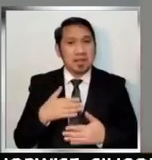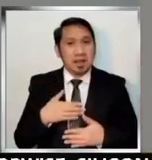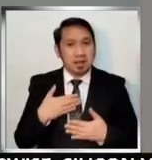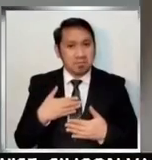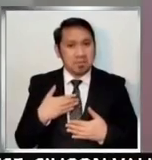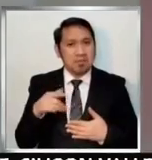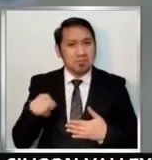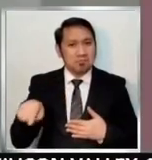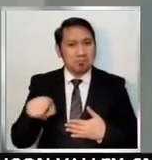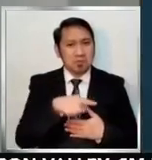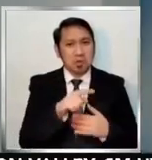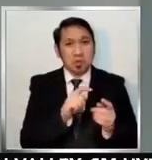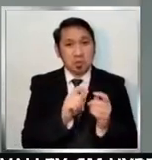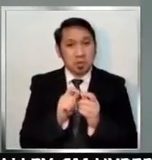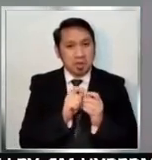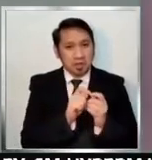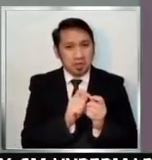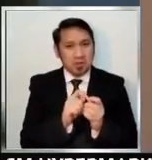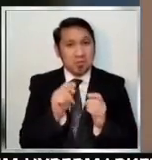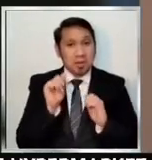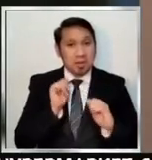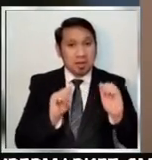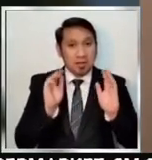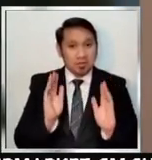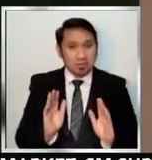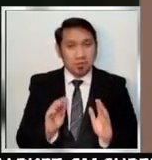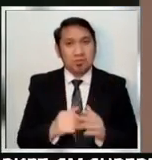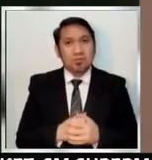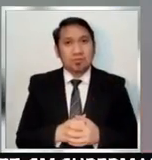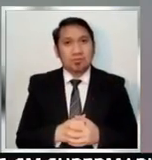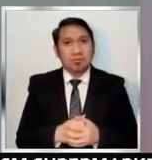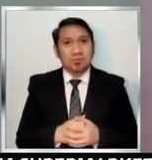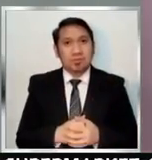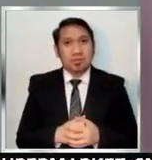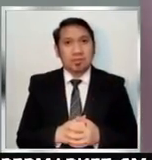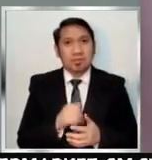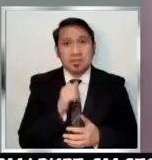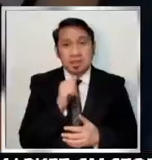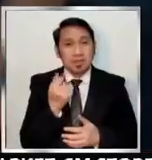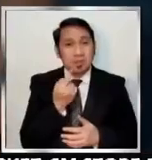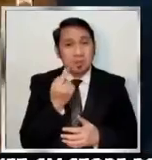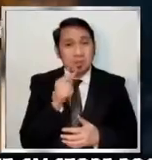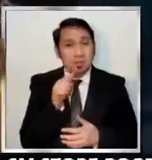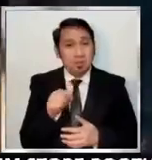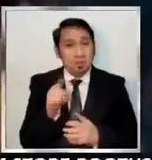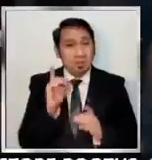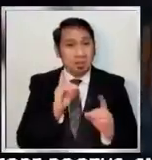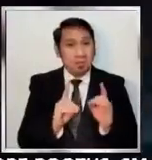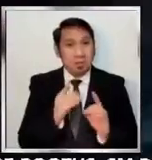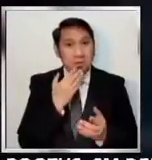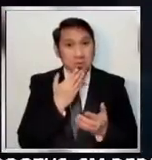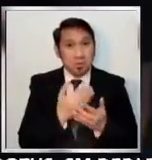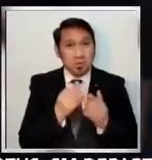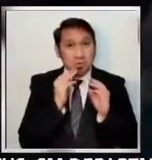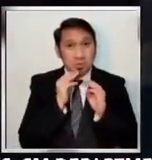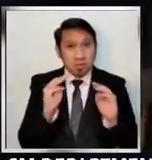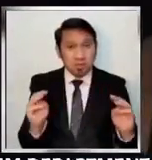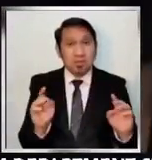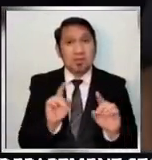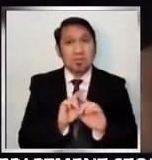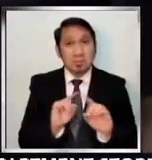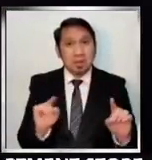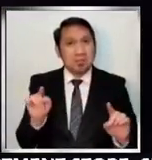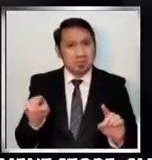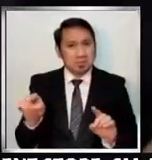production. Lakas maka good vibes ang show na hindi lang daw maganda ang mensahe sa viewers. Dahil maging sila, happy lang daw sa